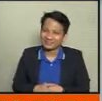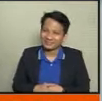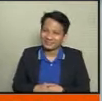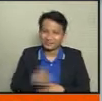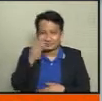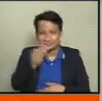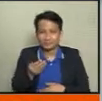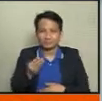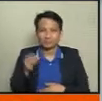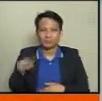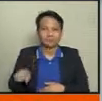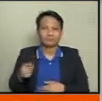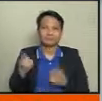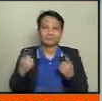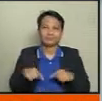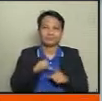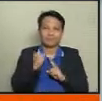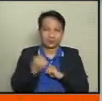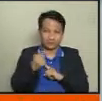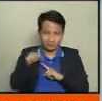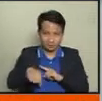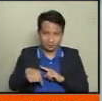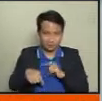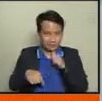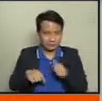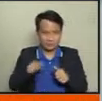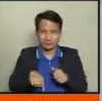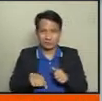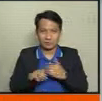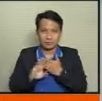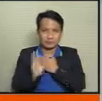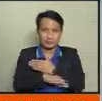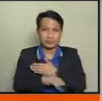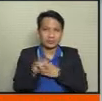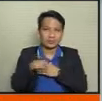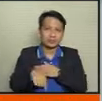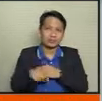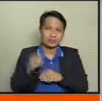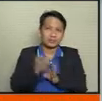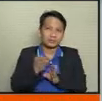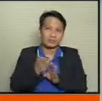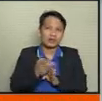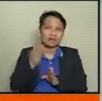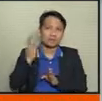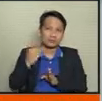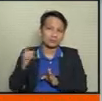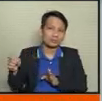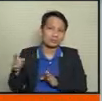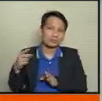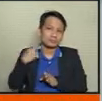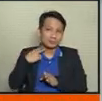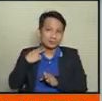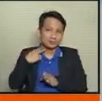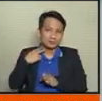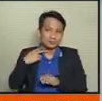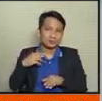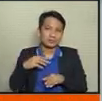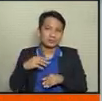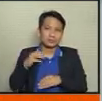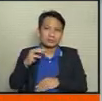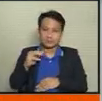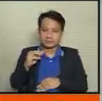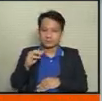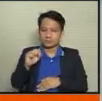Konti na lang daw ito yung sitwasyon. Maraming ano, kasi hindi pa nakakabalik yung ibang mga bus kasi naiipit daw sa may Matnog